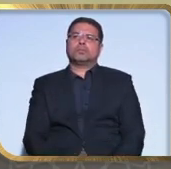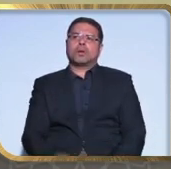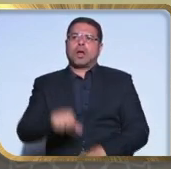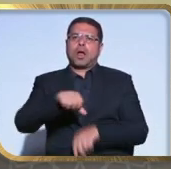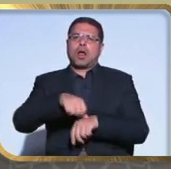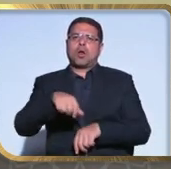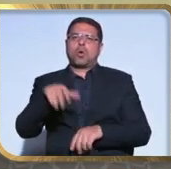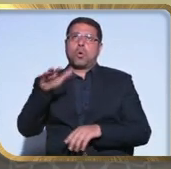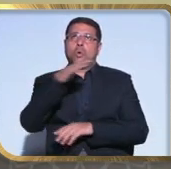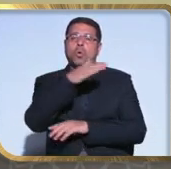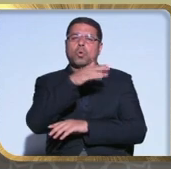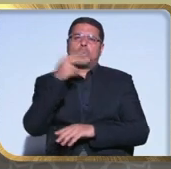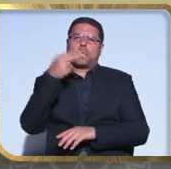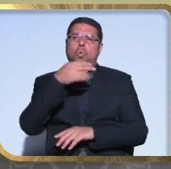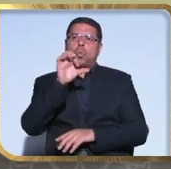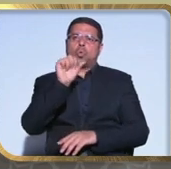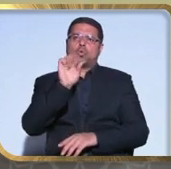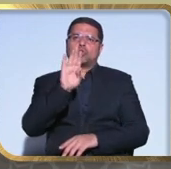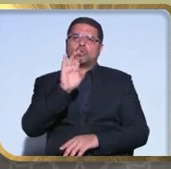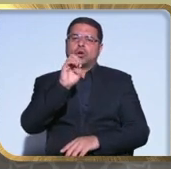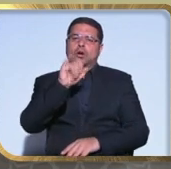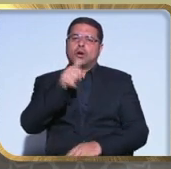على عروشها